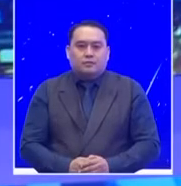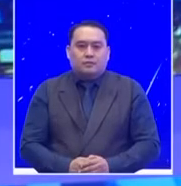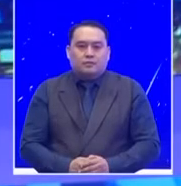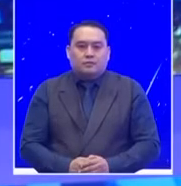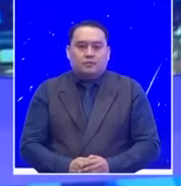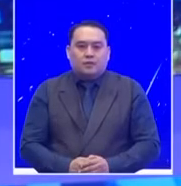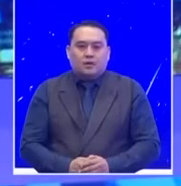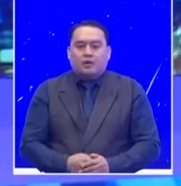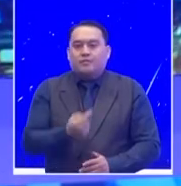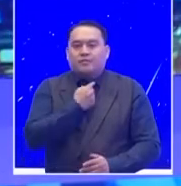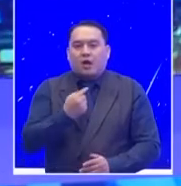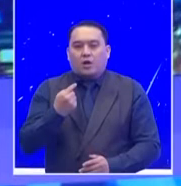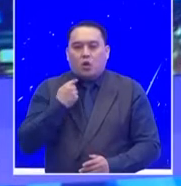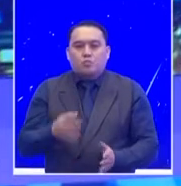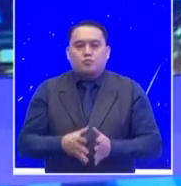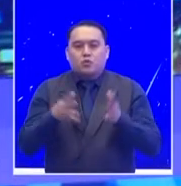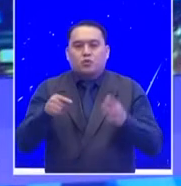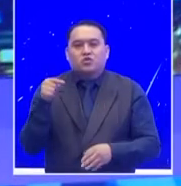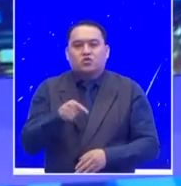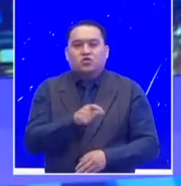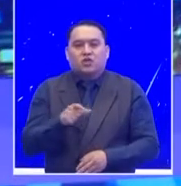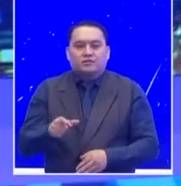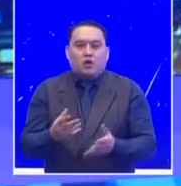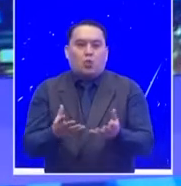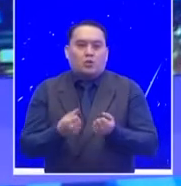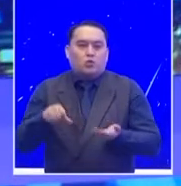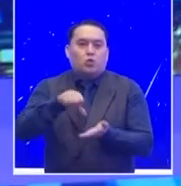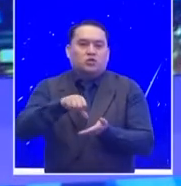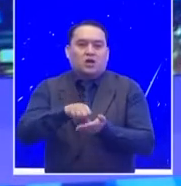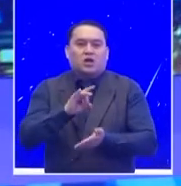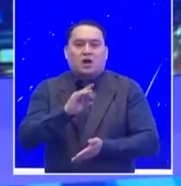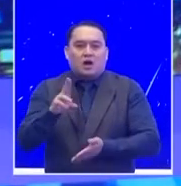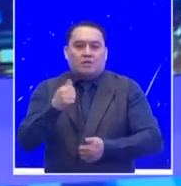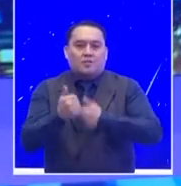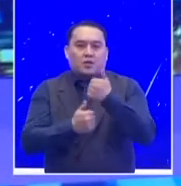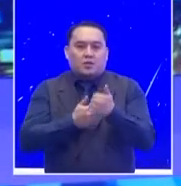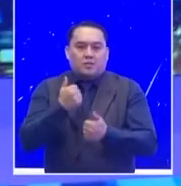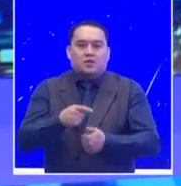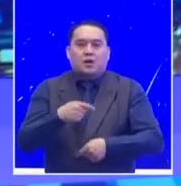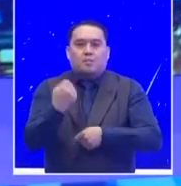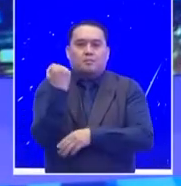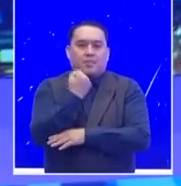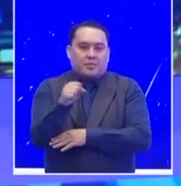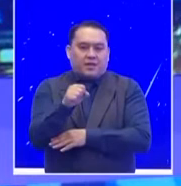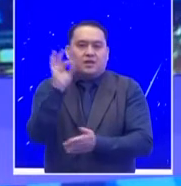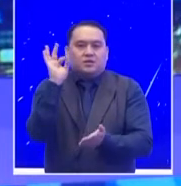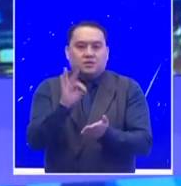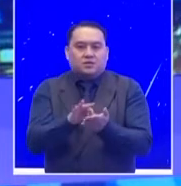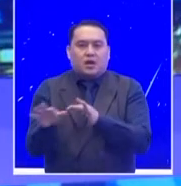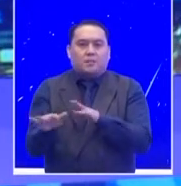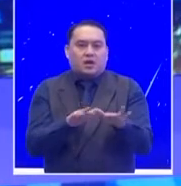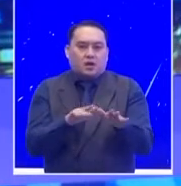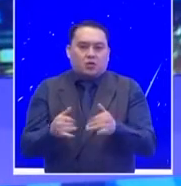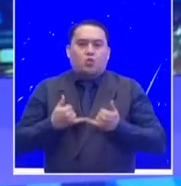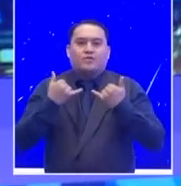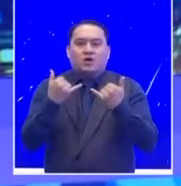Помним и чтим. В Талдыкургане более 1000 человек приняли участие в республиканской эстафете «Мы наследники победы». Цель акции –